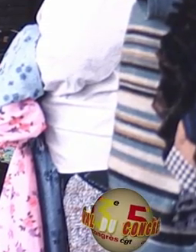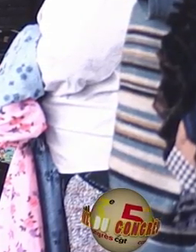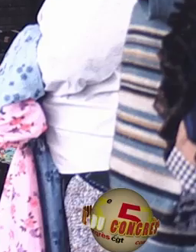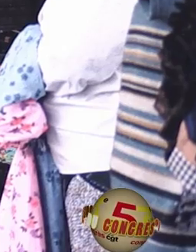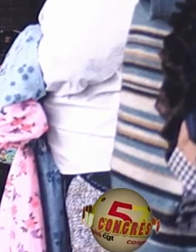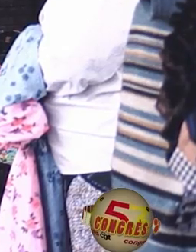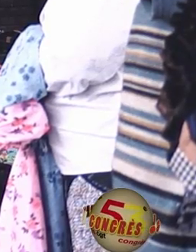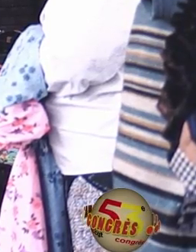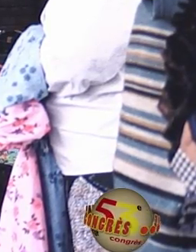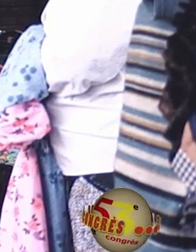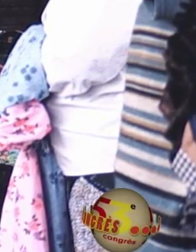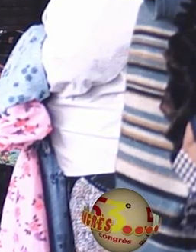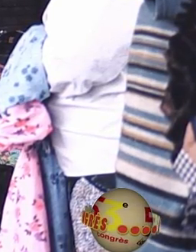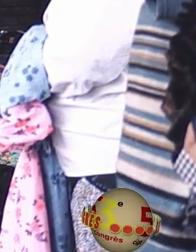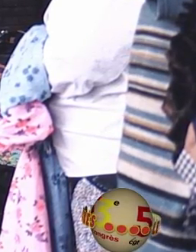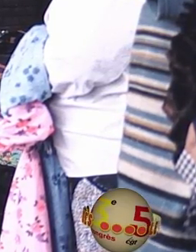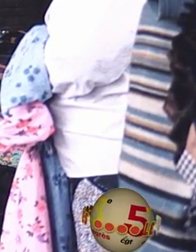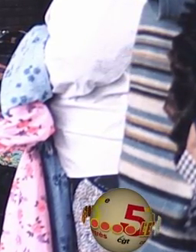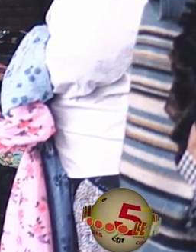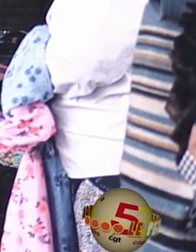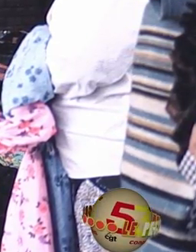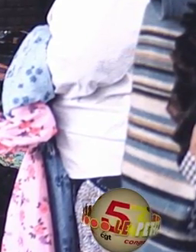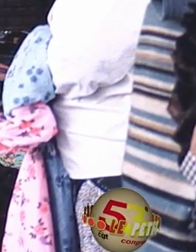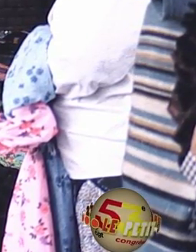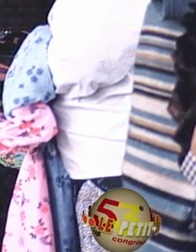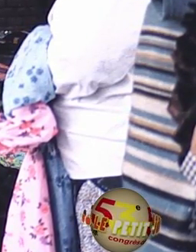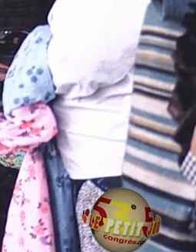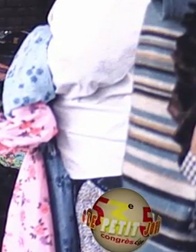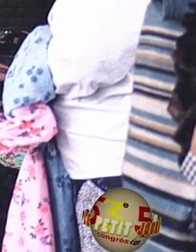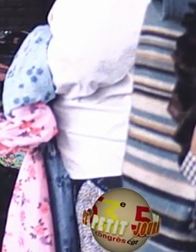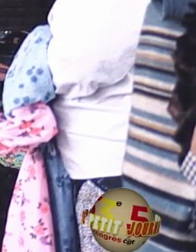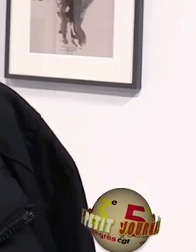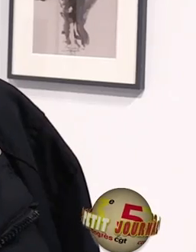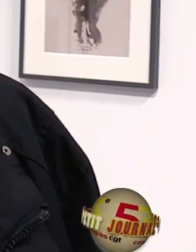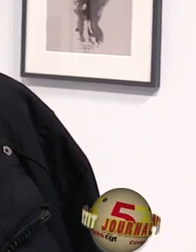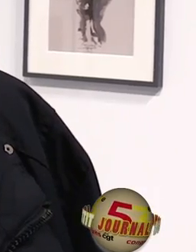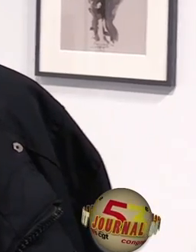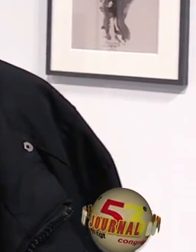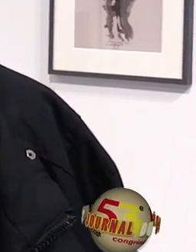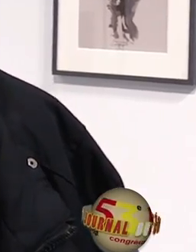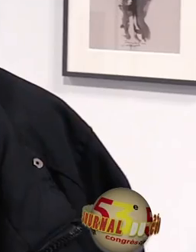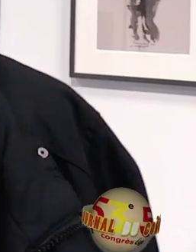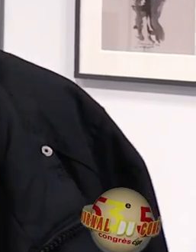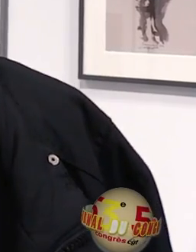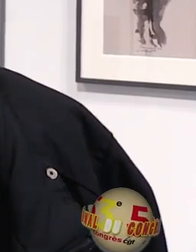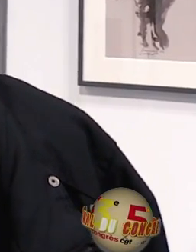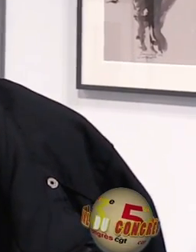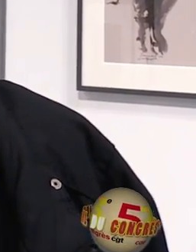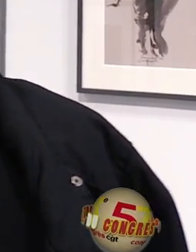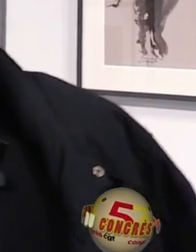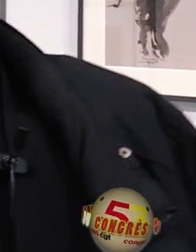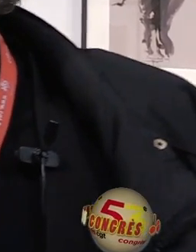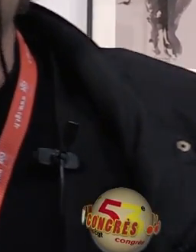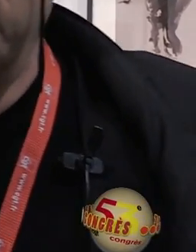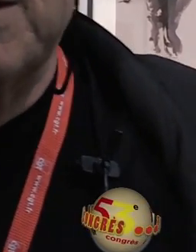Pourquoi vous participez au congrès ? Moi, pour moi, ça va de soi. J'ai toujours pensé qu'il y avait un vrai lien entre la classe